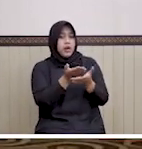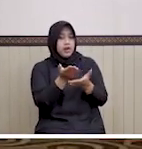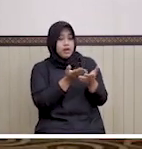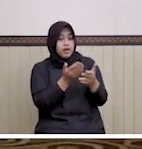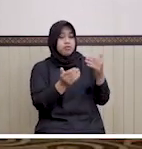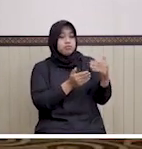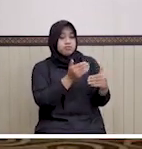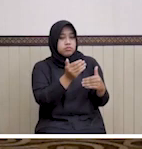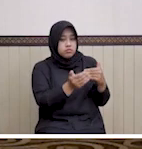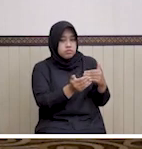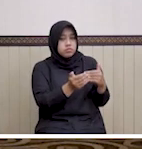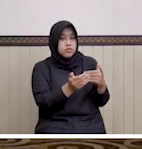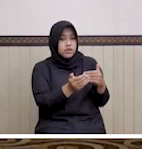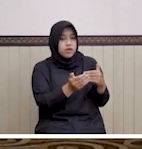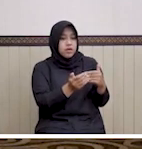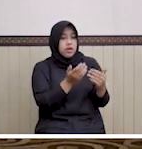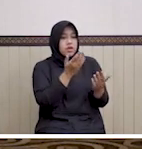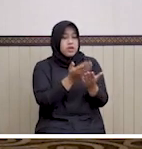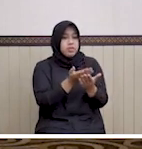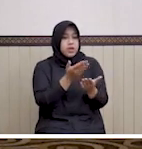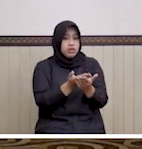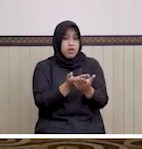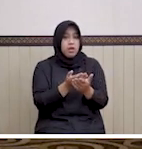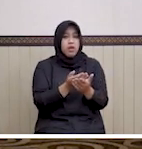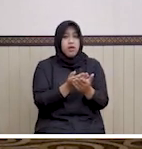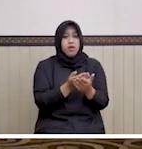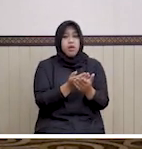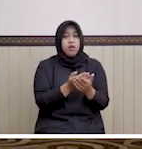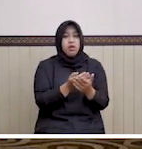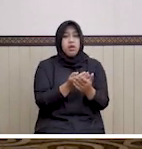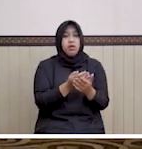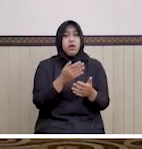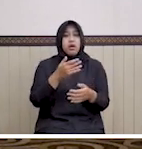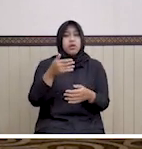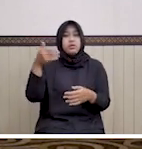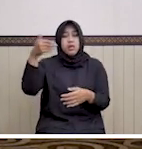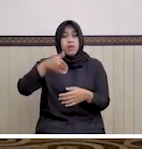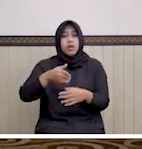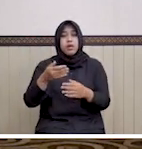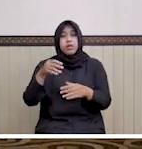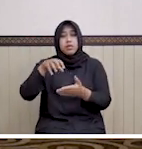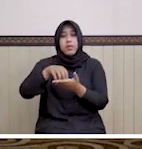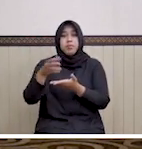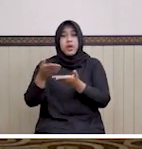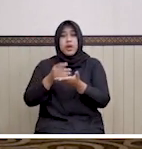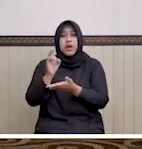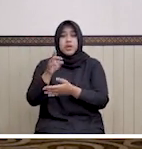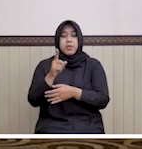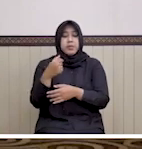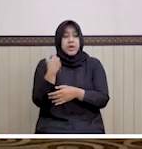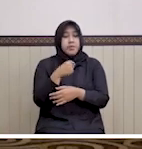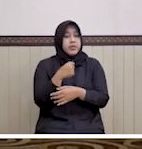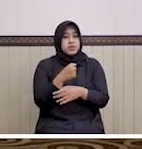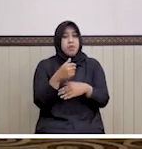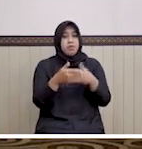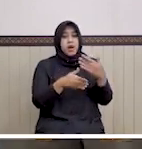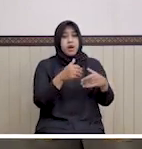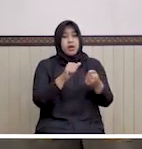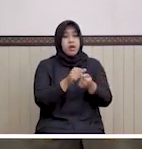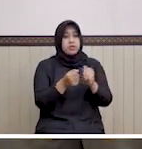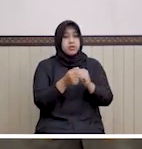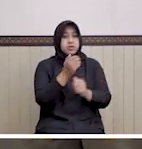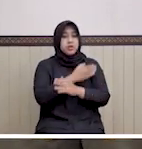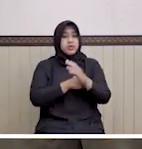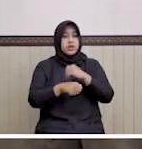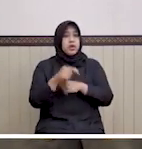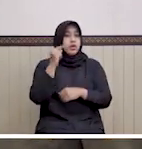kemudian diminta ke layanan lain karena alasan tidak sanggup menangani difabilitas Ya Ibu Kalau boleh tahu